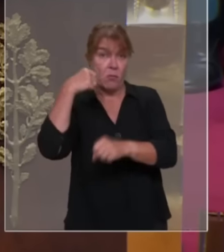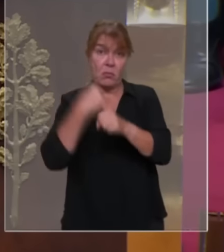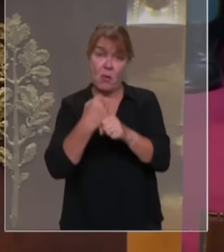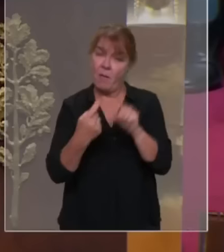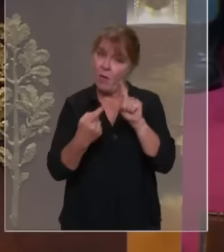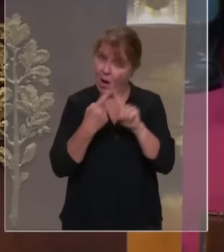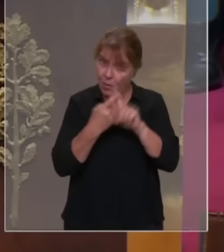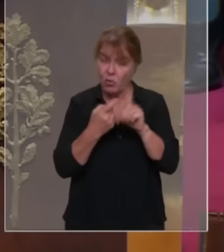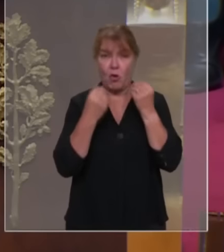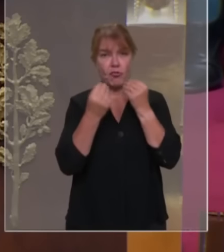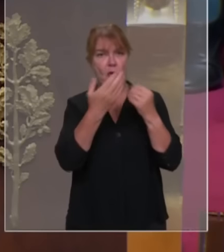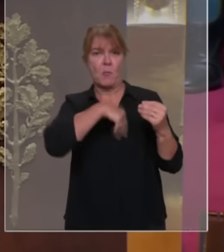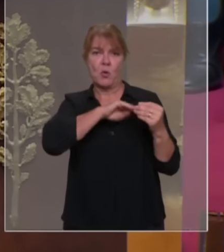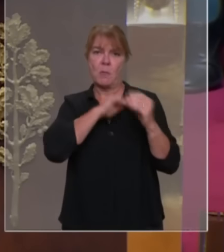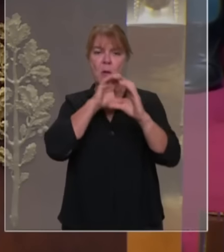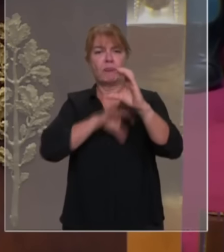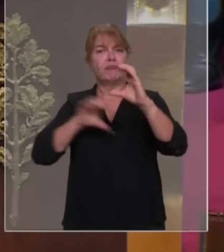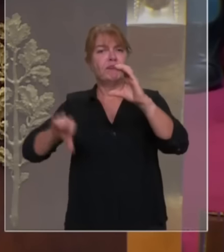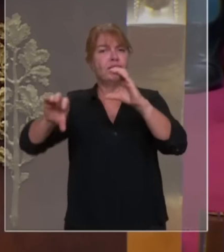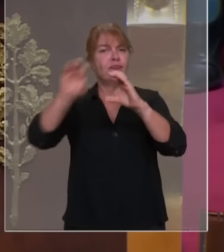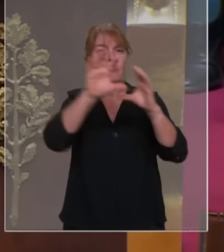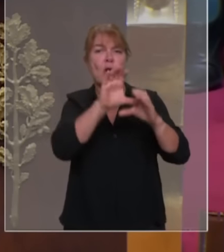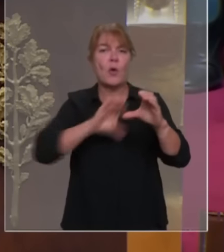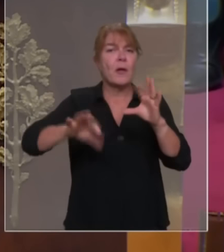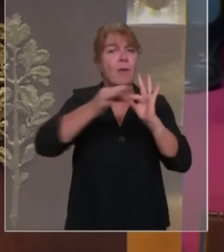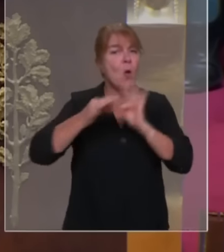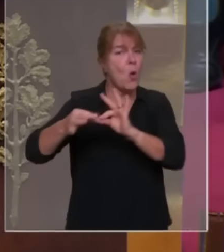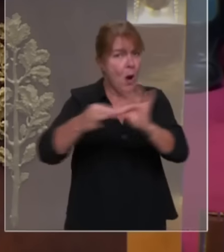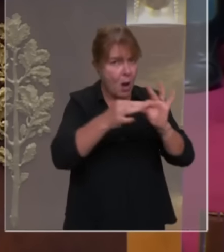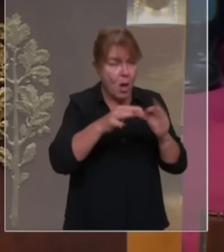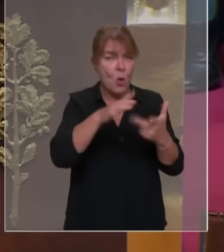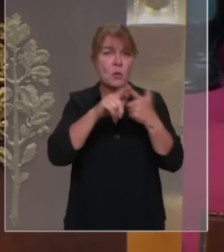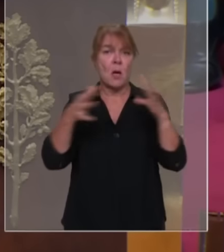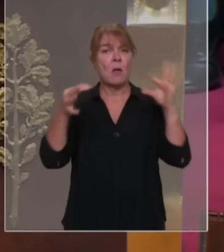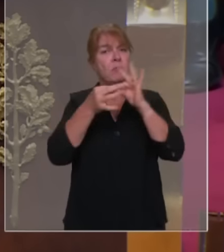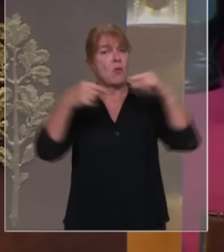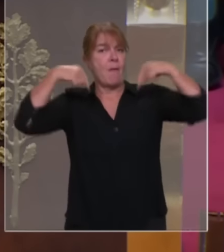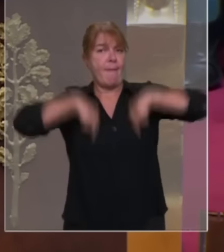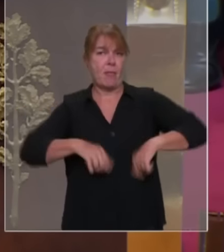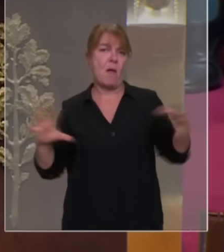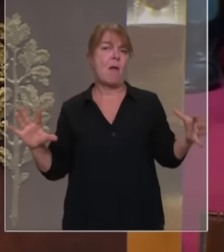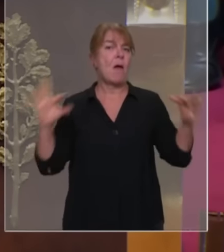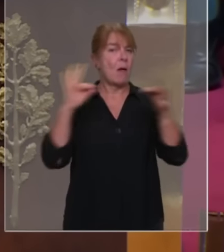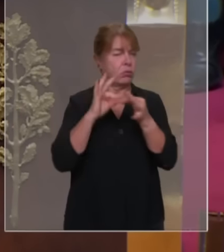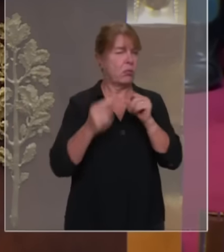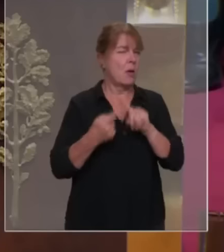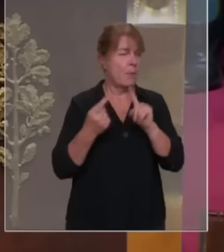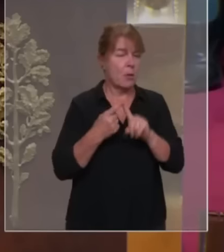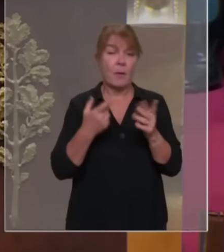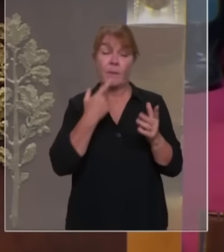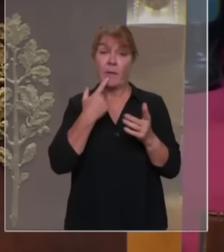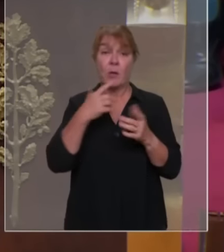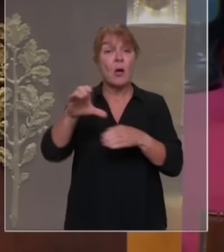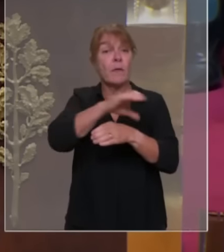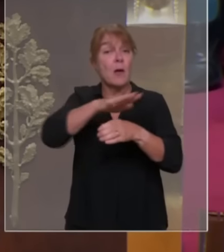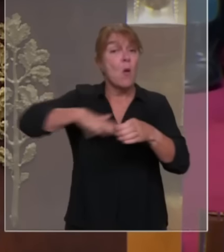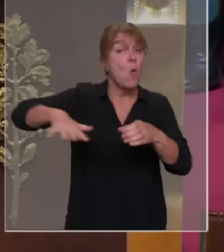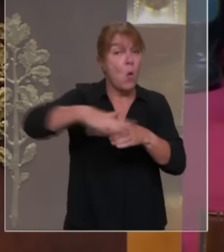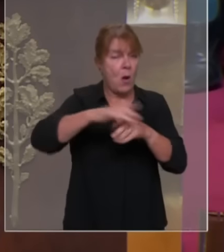de responsabilité entre les collectivités locales et l'État. Nous respecterons les compétences de ces